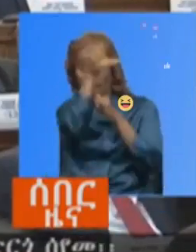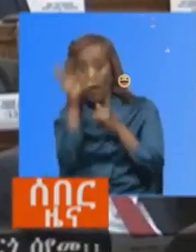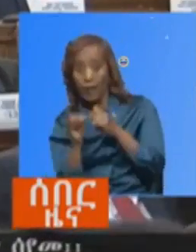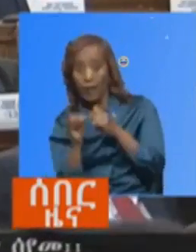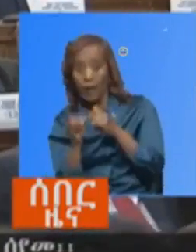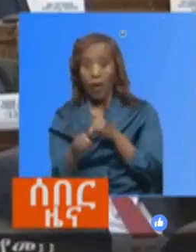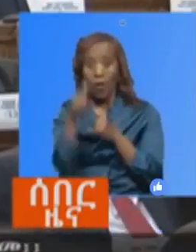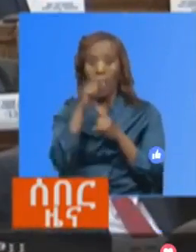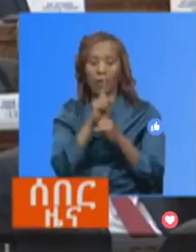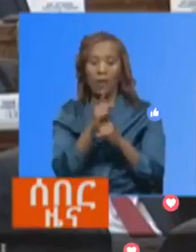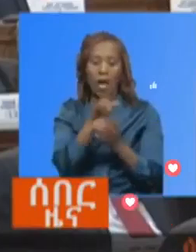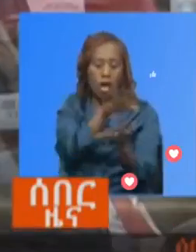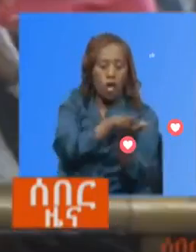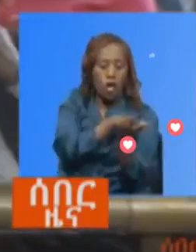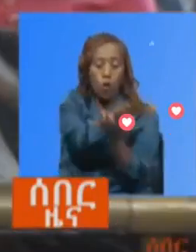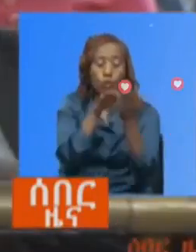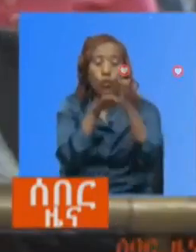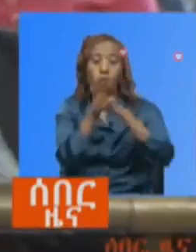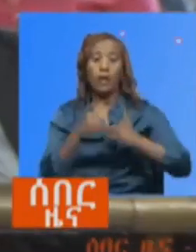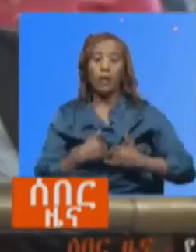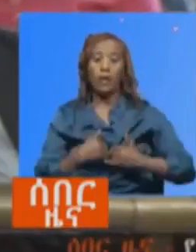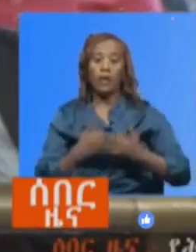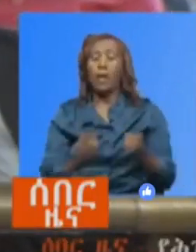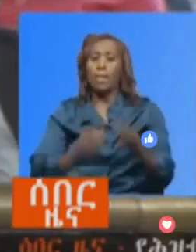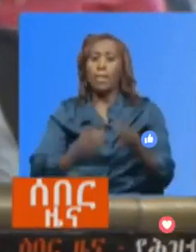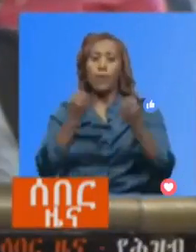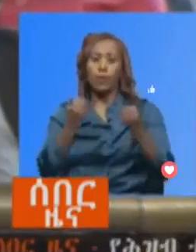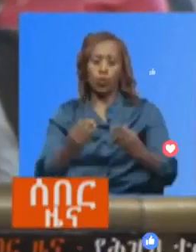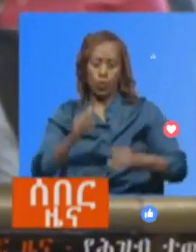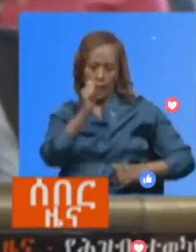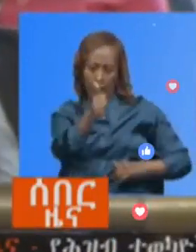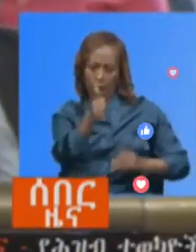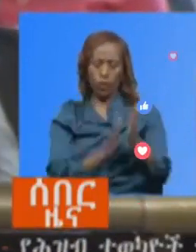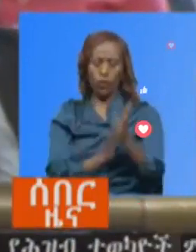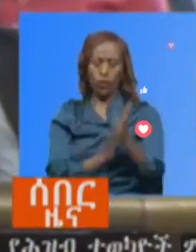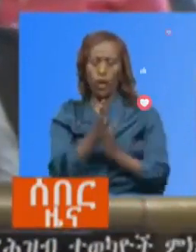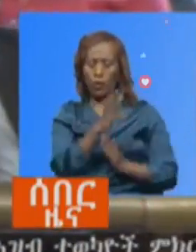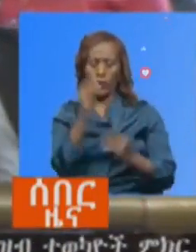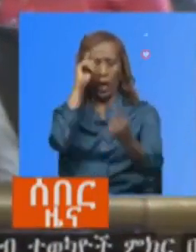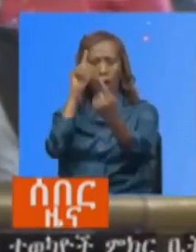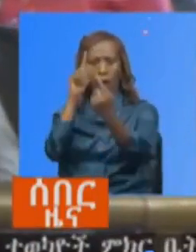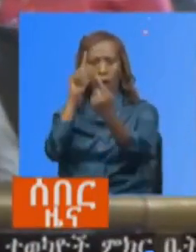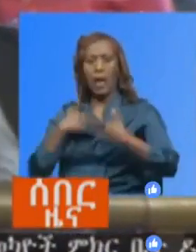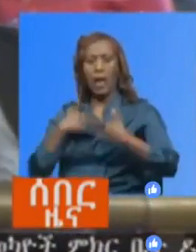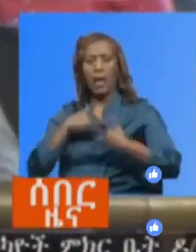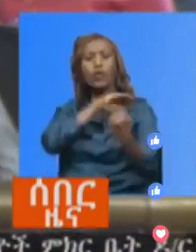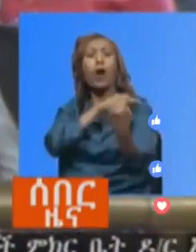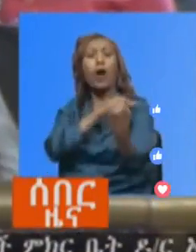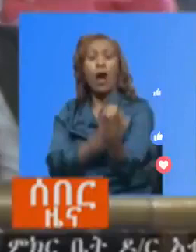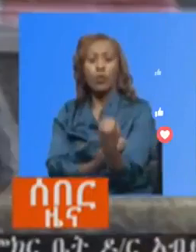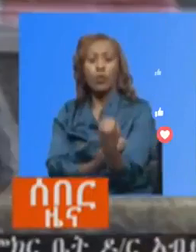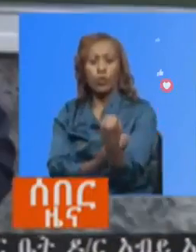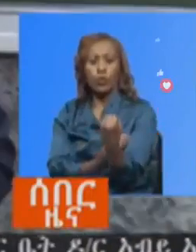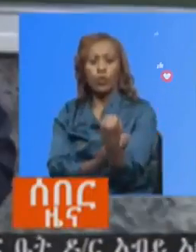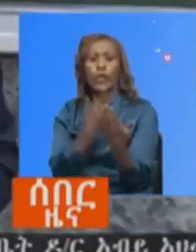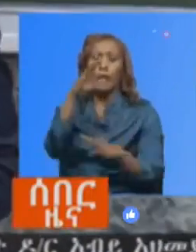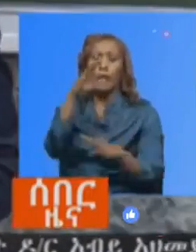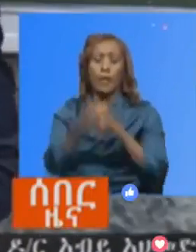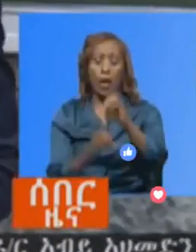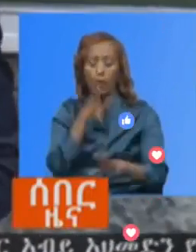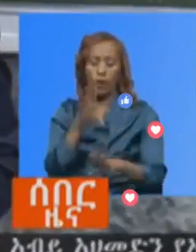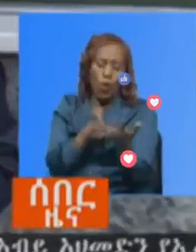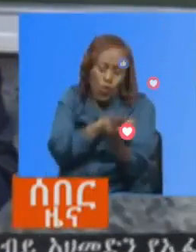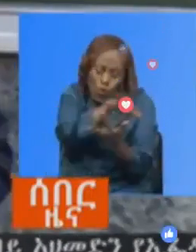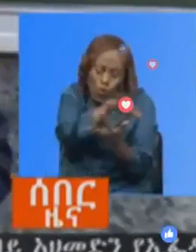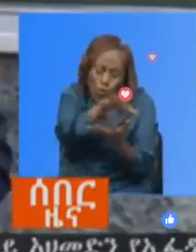ያለንበት ጊዜ የአፍሪካ ቀንድ በቀውስ ውስጥ ያለበት፣ ብዙ የየራሳቸው ፍላጎትና ዓላማ ያላቸው ኃይሎች የሚራኮቱበት፣